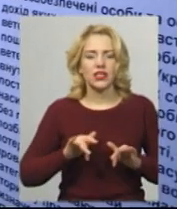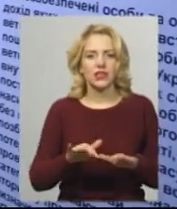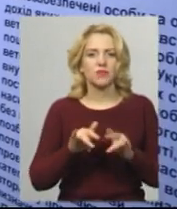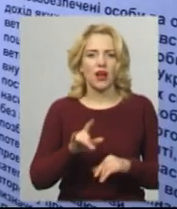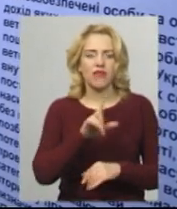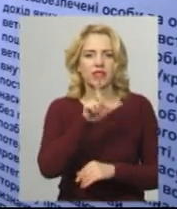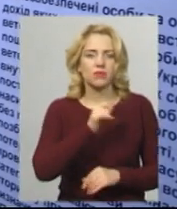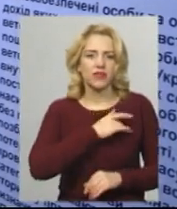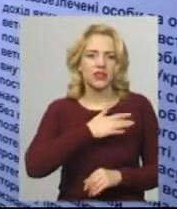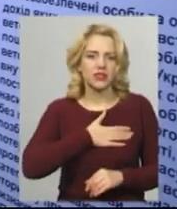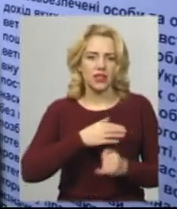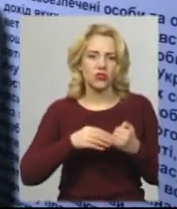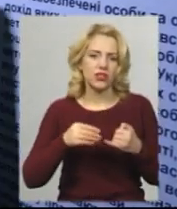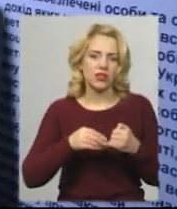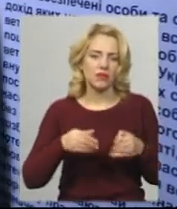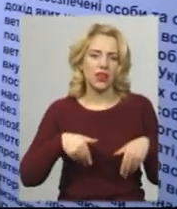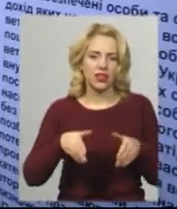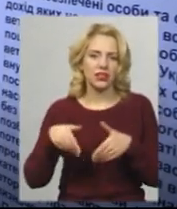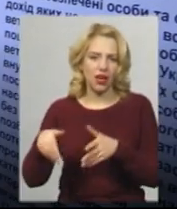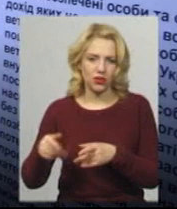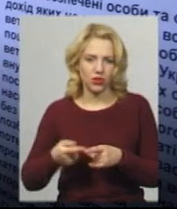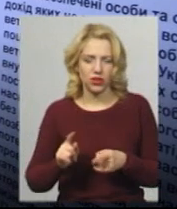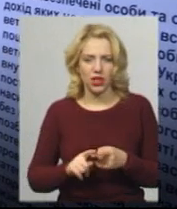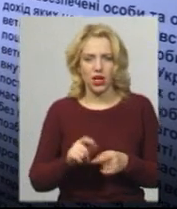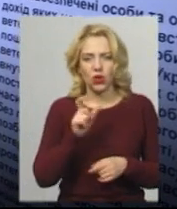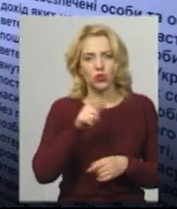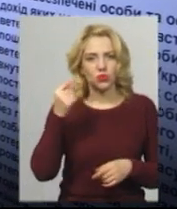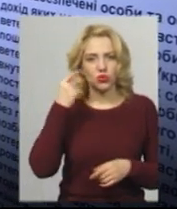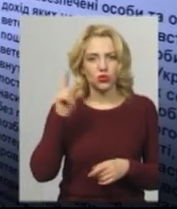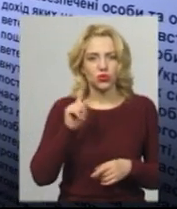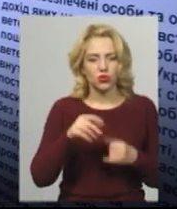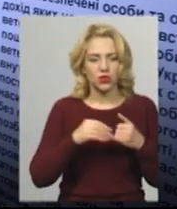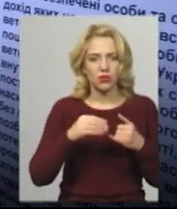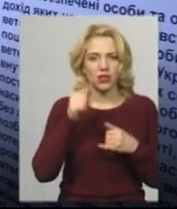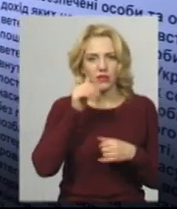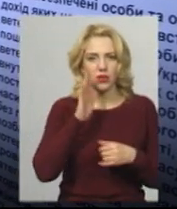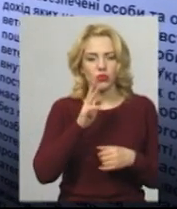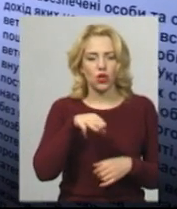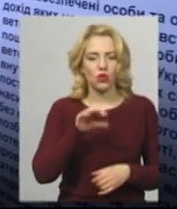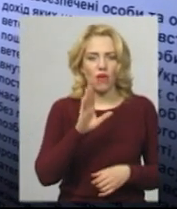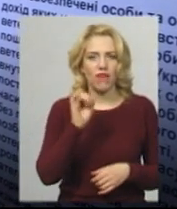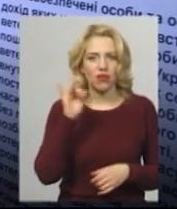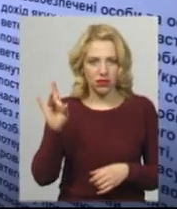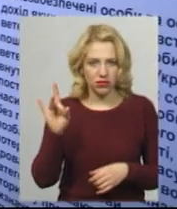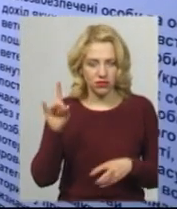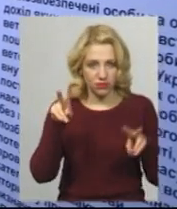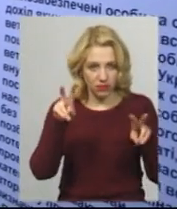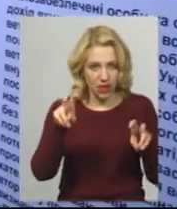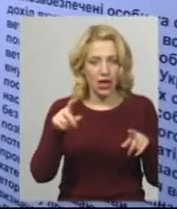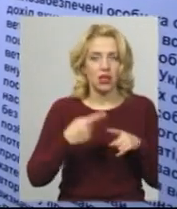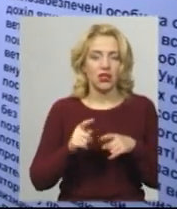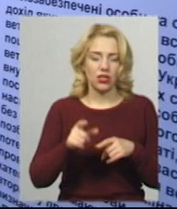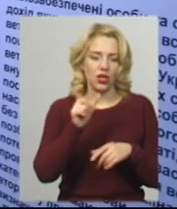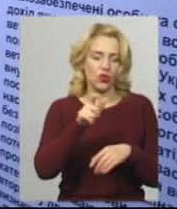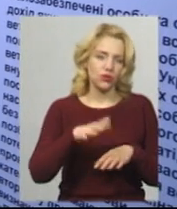додає директор Хмельницького міського центру. Сьогодні, коли громадяни почули, що земля завтра буде товаром, вона буде мати ціну,